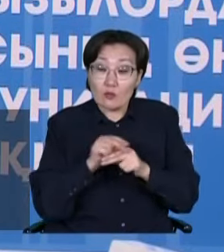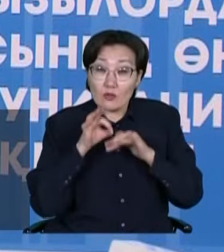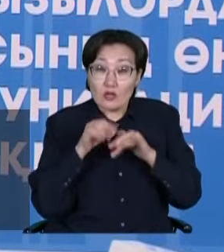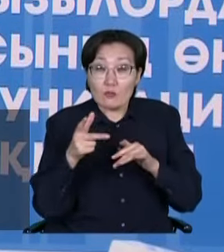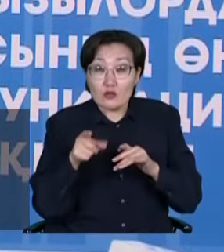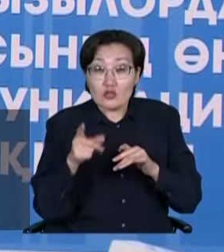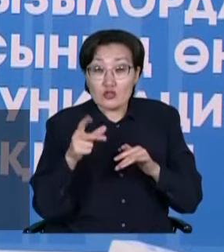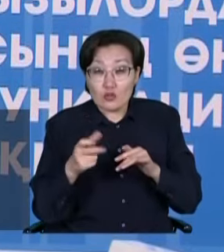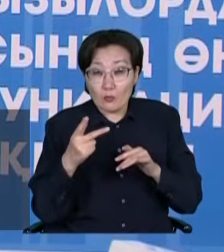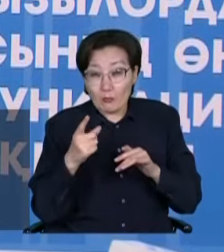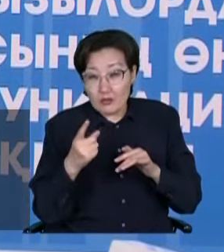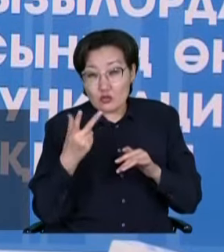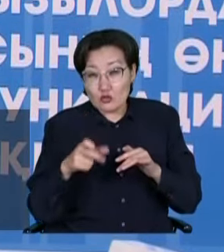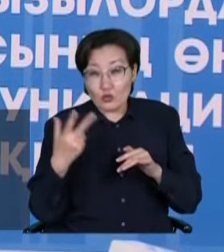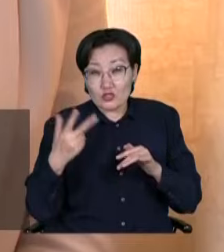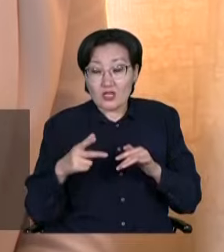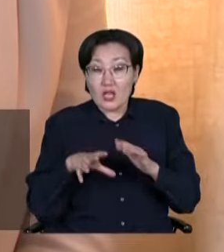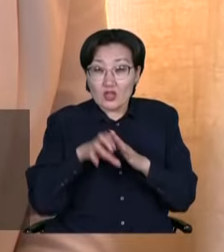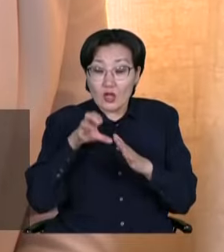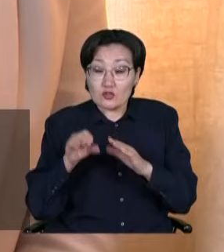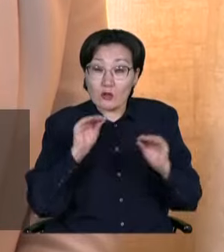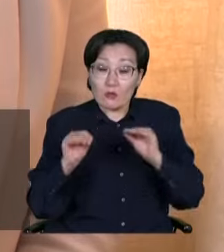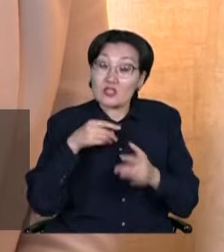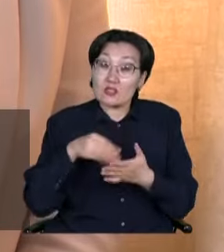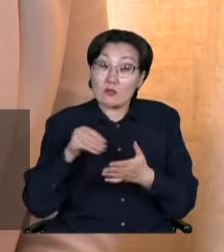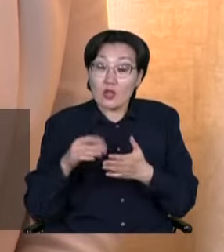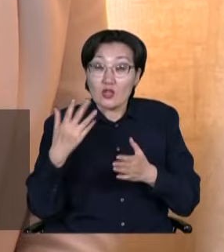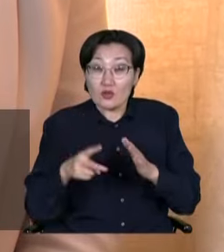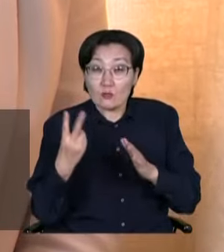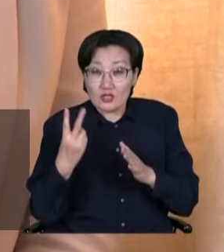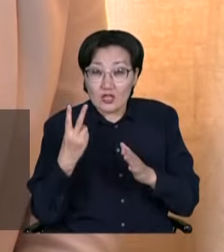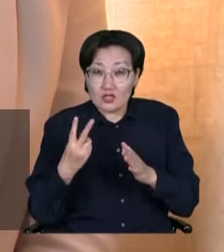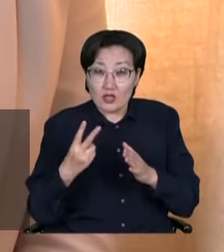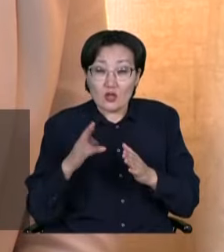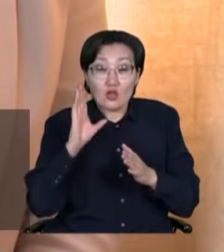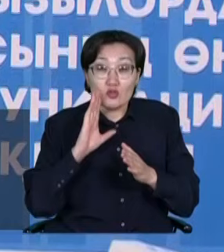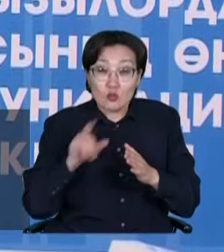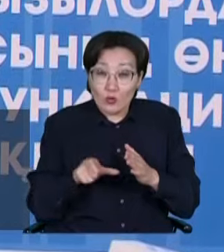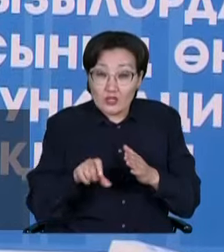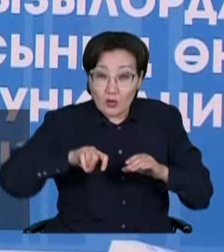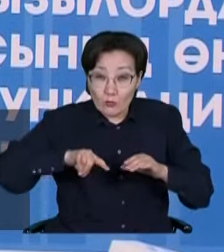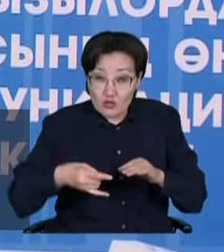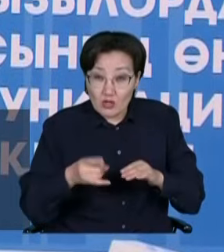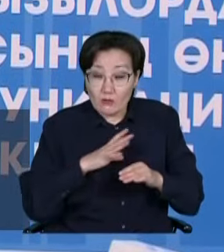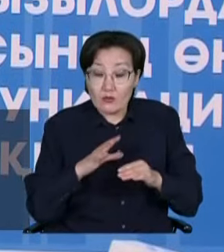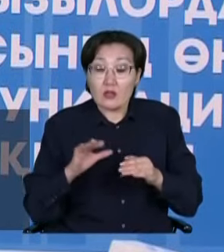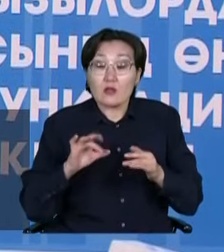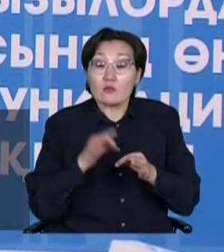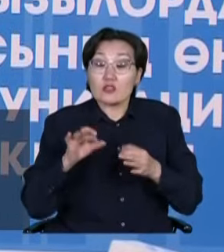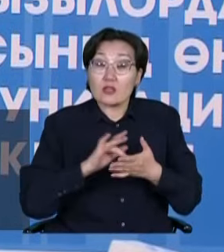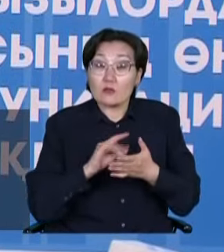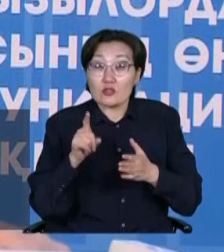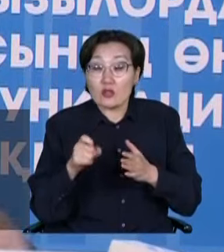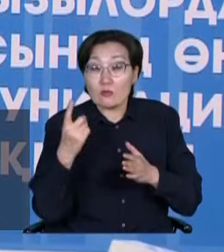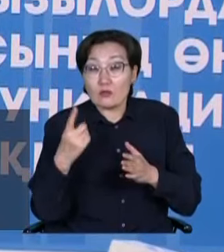дана насос қондырғылары сатып алынып, 52 ұңғыма бұрғыланды. Бұдан бөлек облыстық бюджеттен бөлінген қаржыға